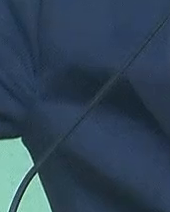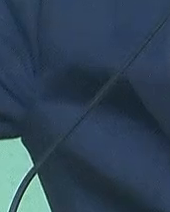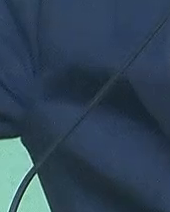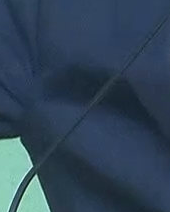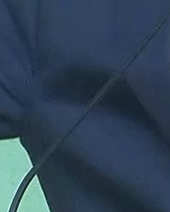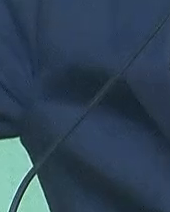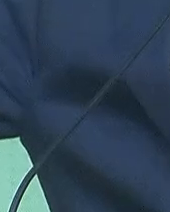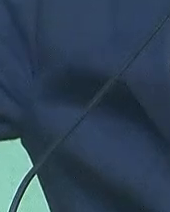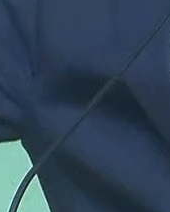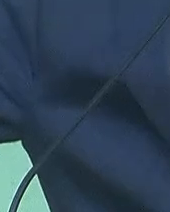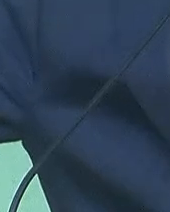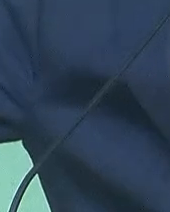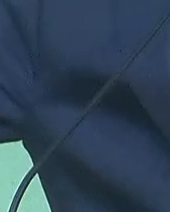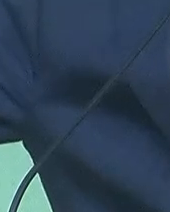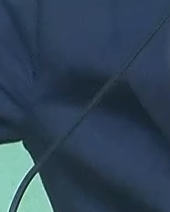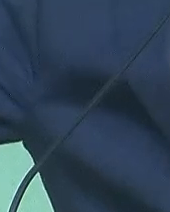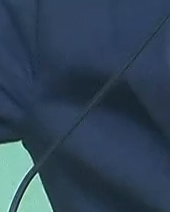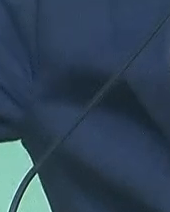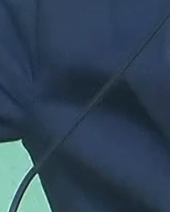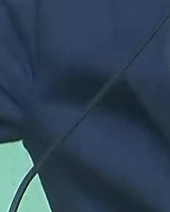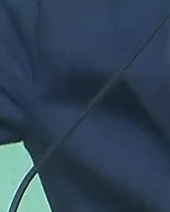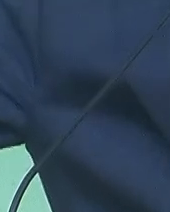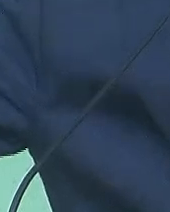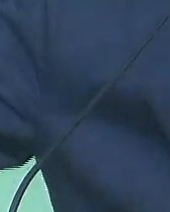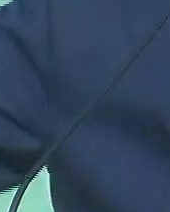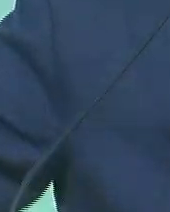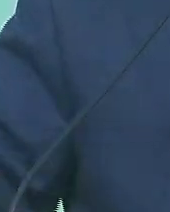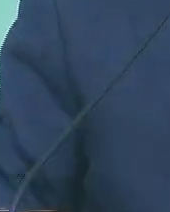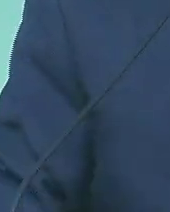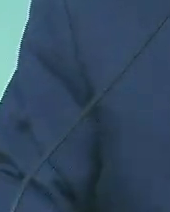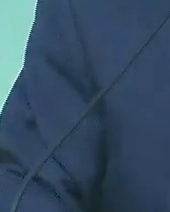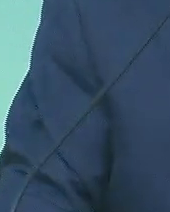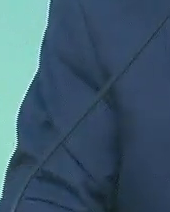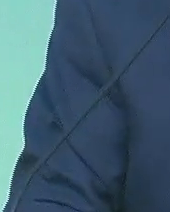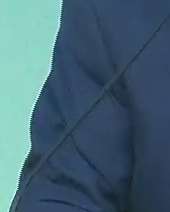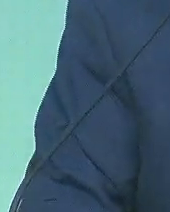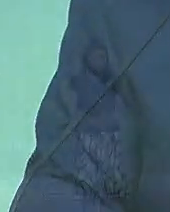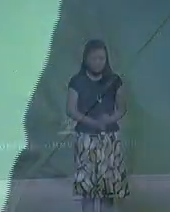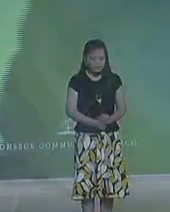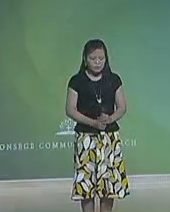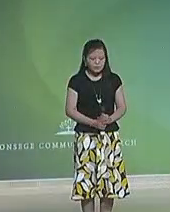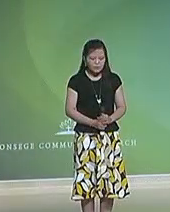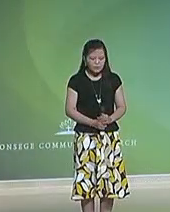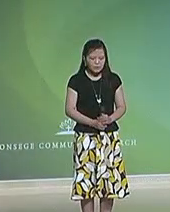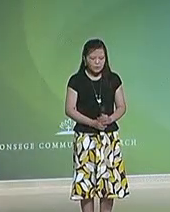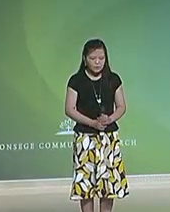함께 있을지어다. 아멘.